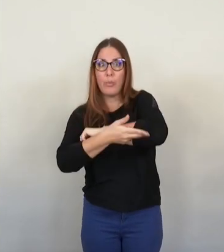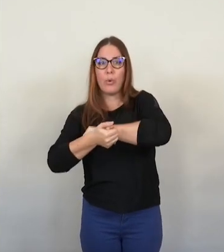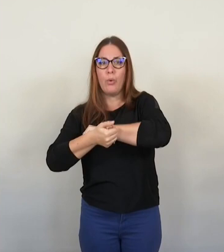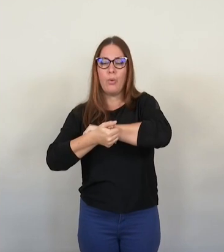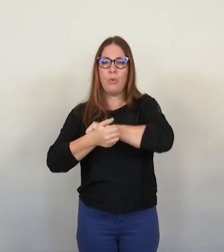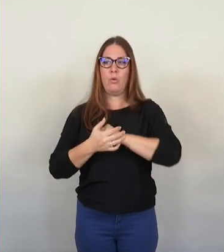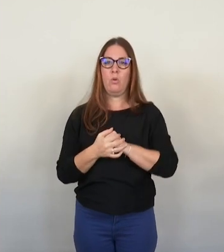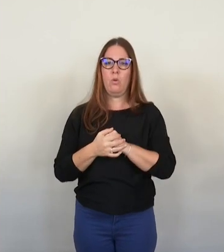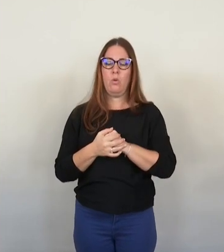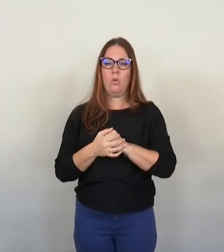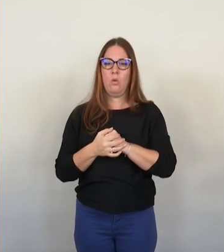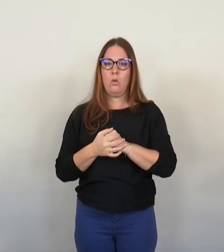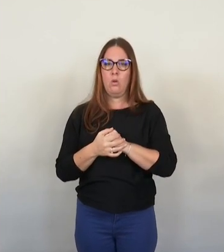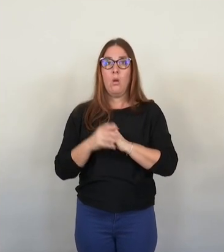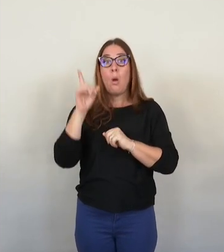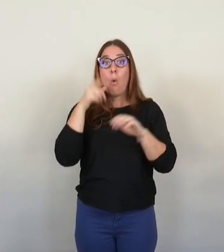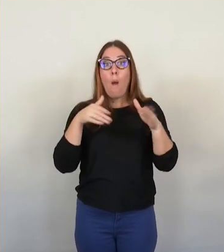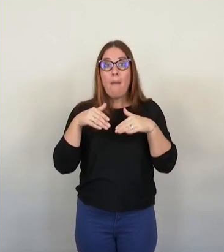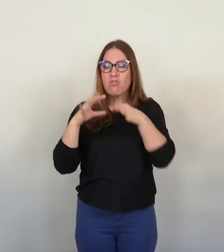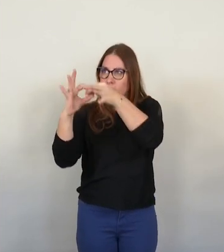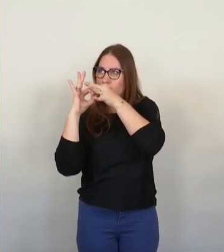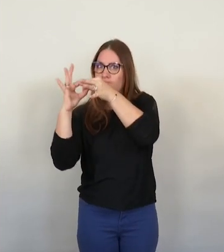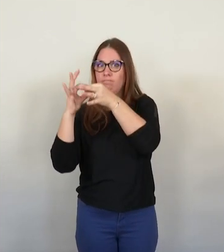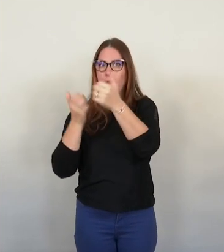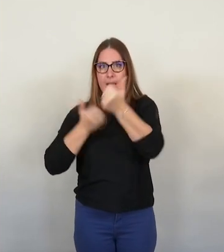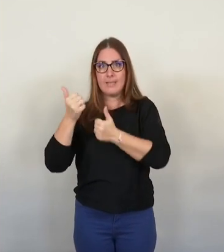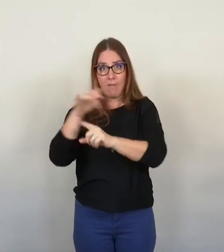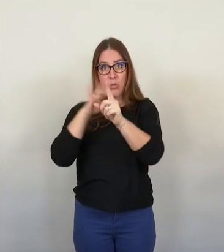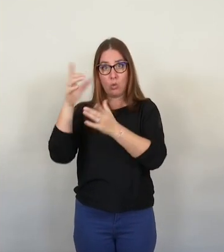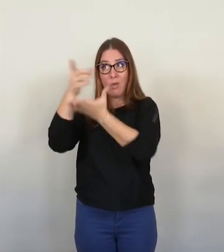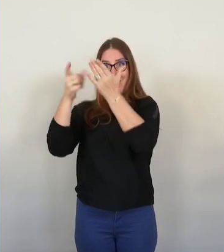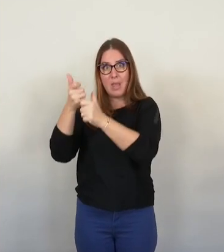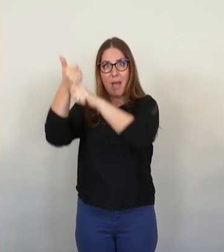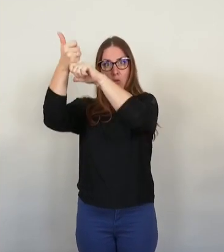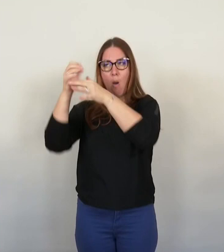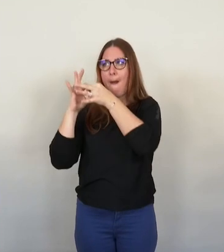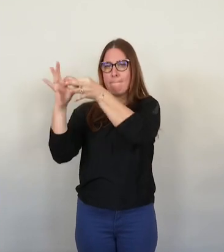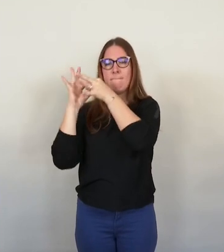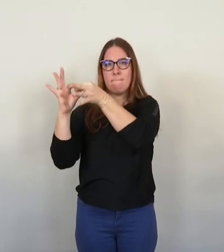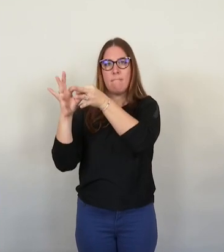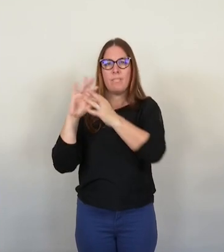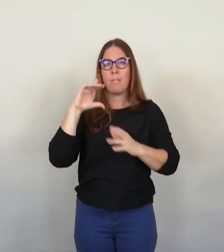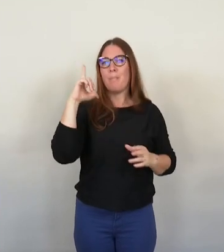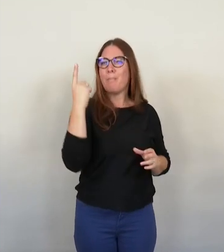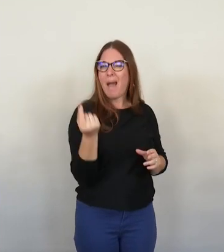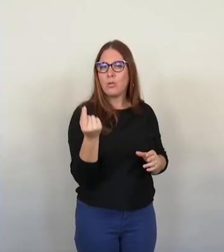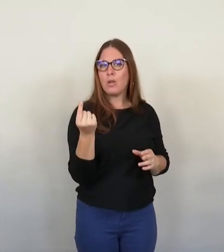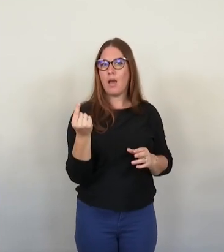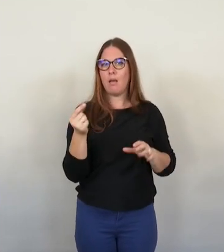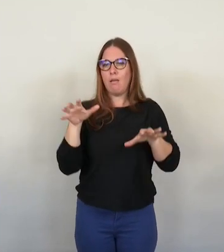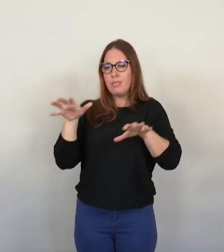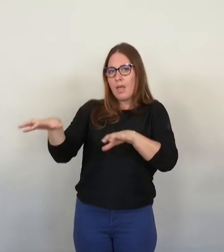donc ça fonctionnait parce qu'ils étaient en lien avec les services sociaux du département et qu'ils s'inscrivaient dans un partenariat à l'échelle d'un